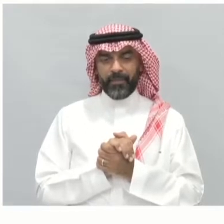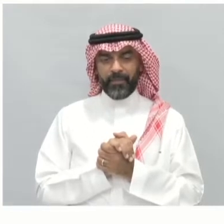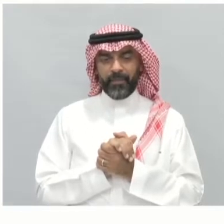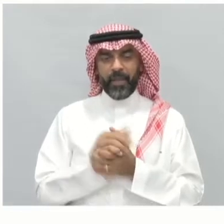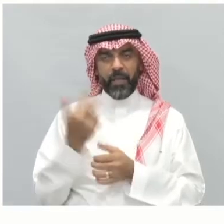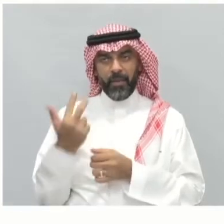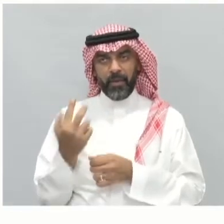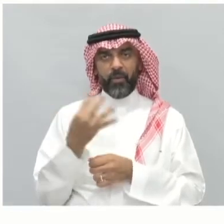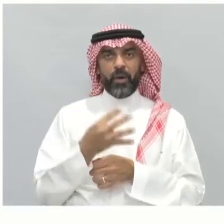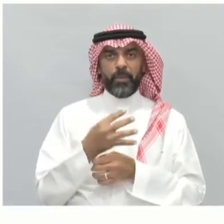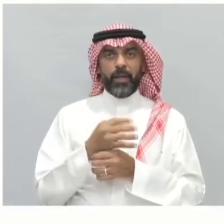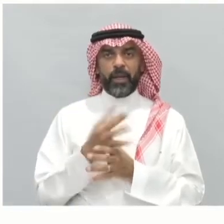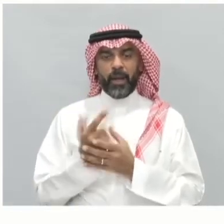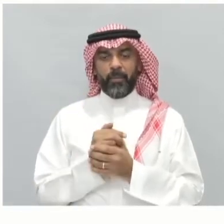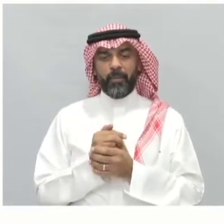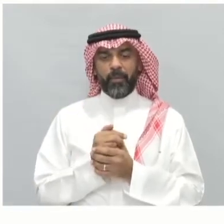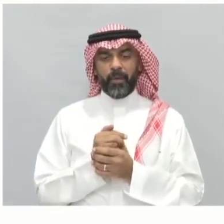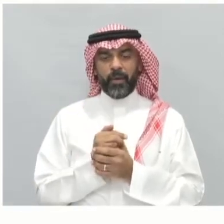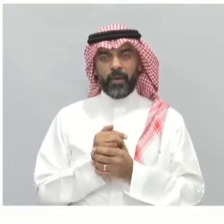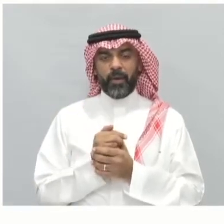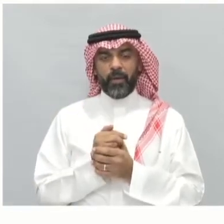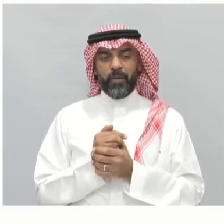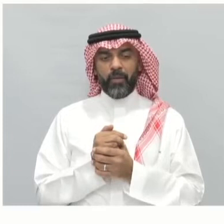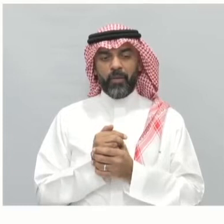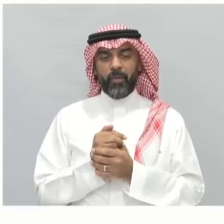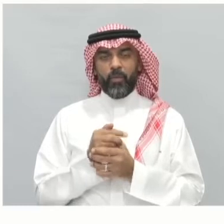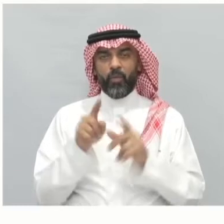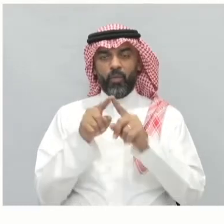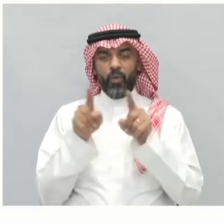48 ماذا 48 مربع